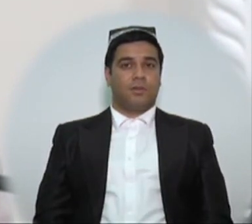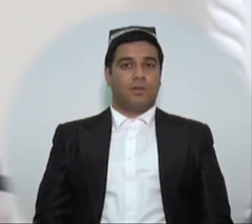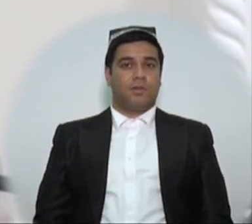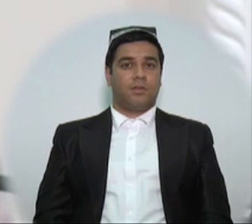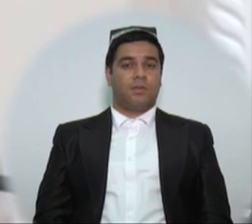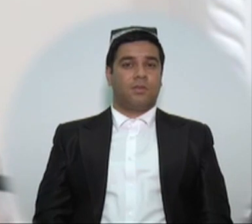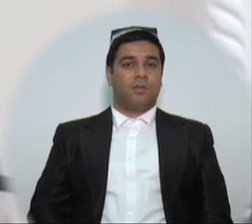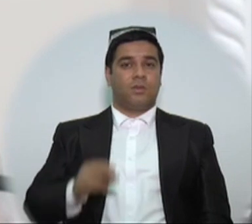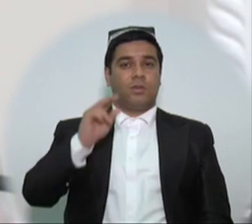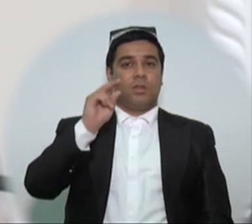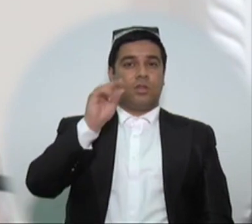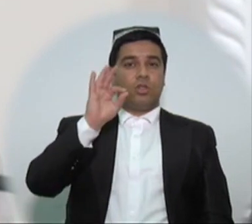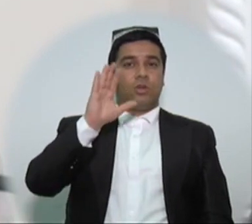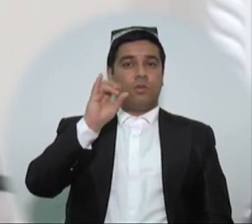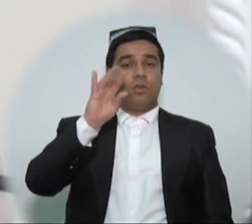Çavandaz,